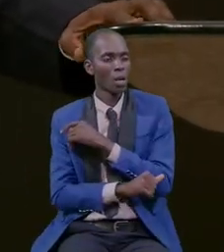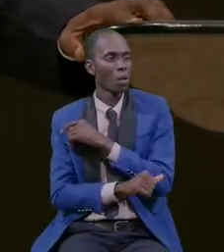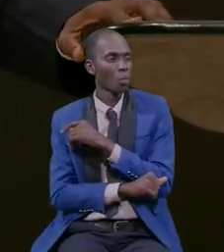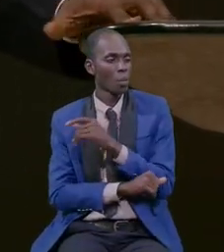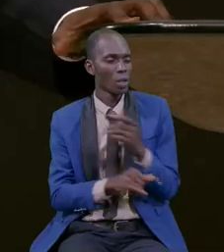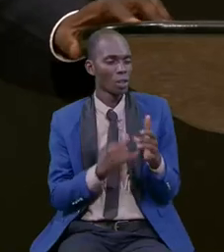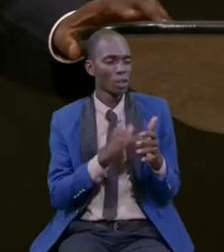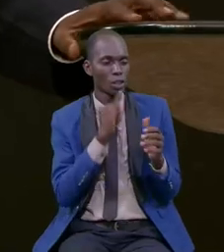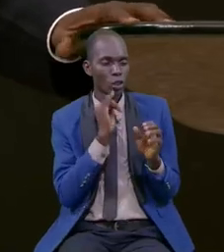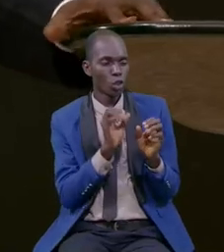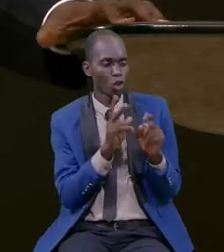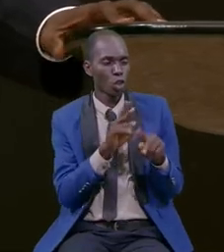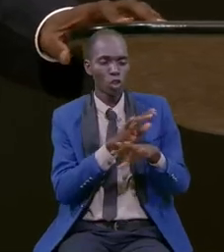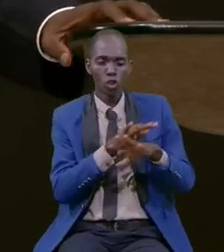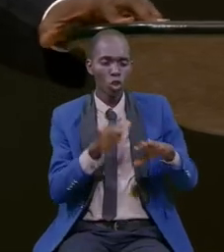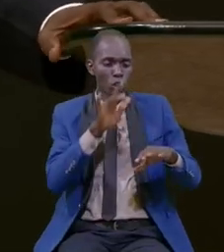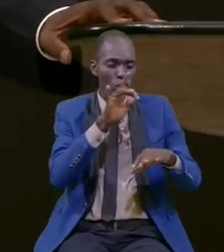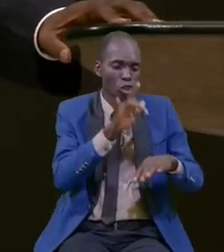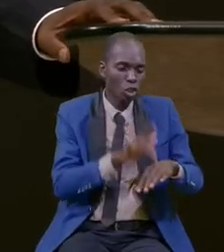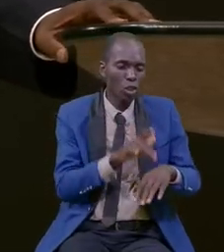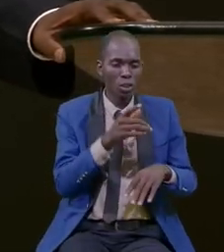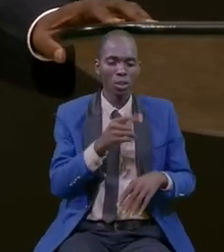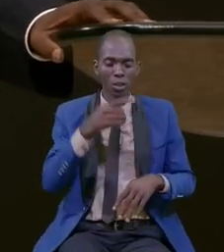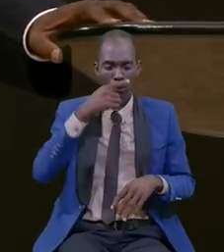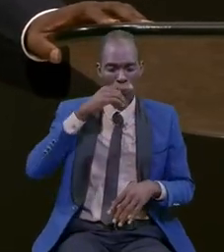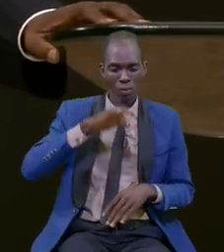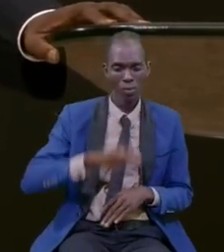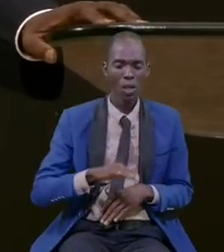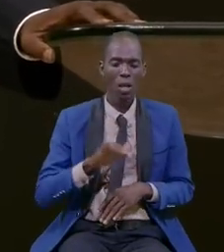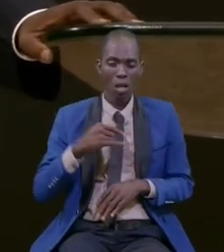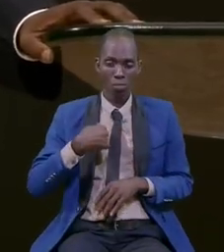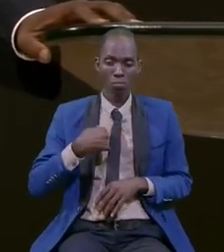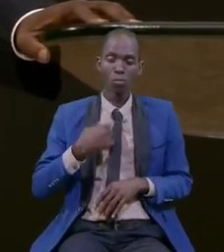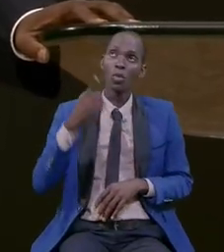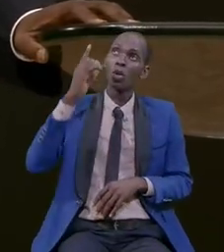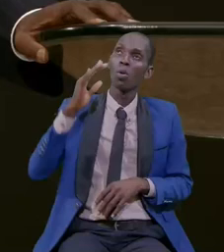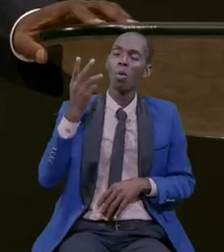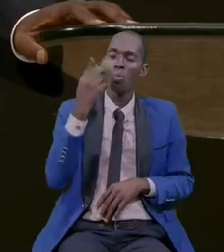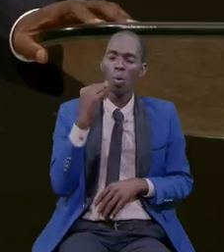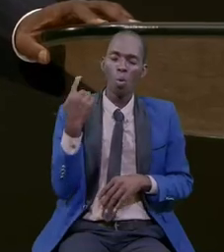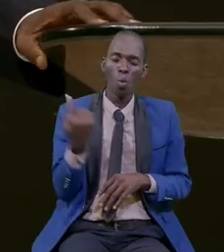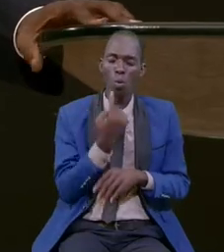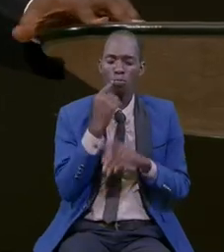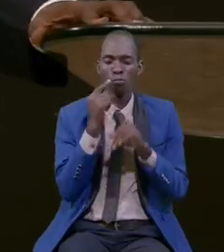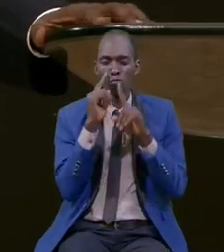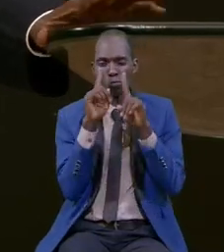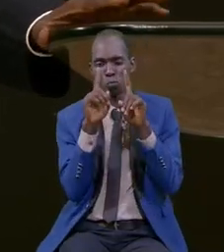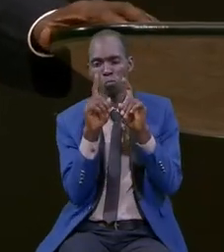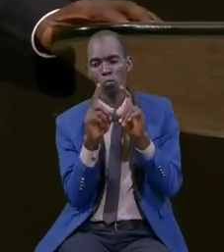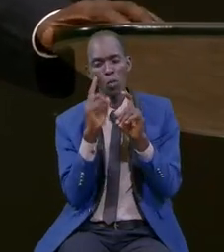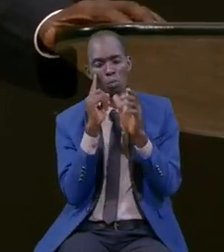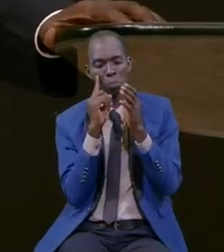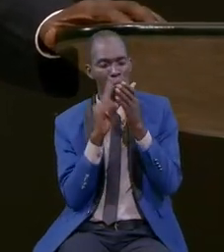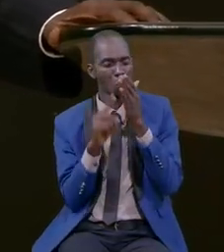l'enfant j'étais en train de surveiller et de tester d'éprouver ta volonté à